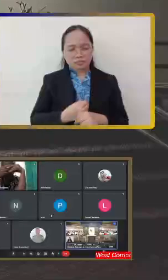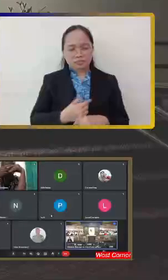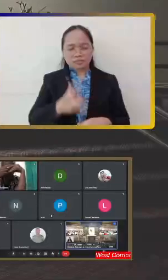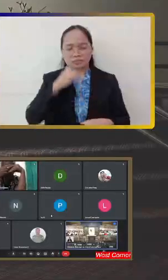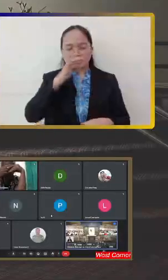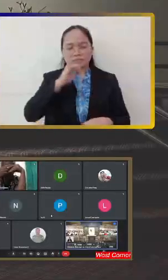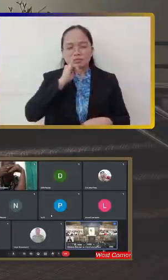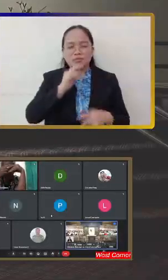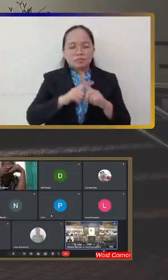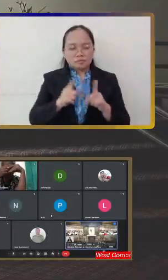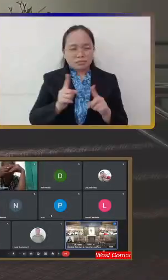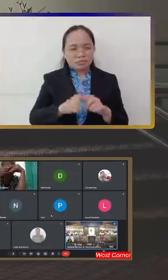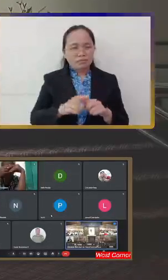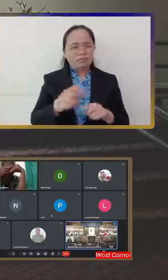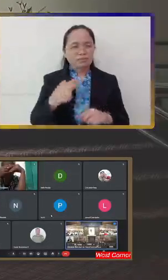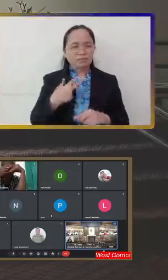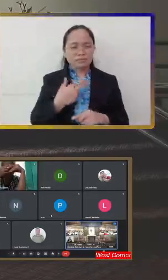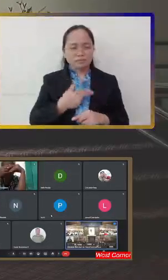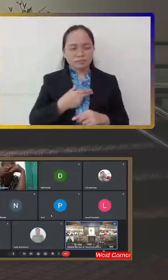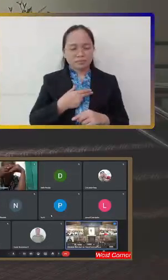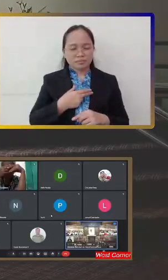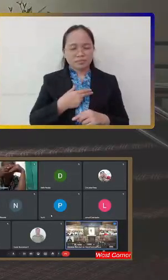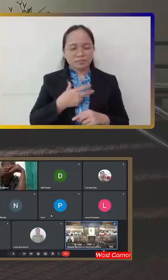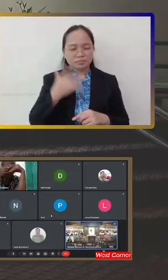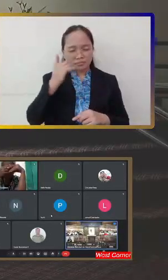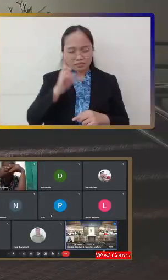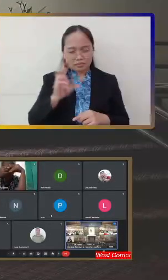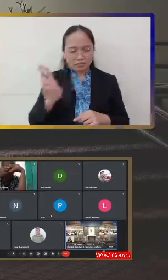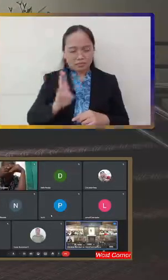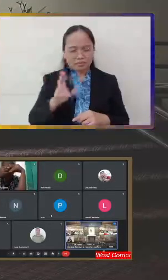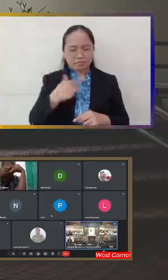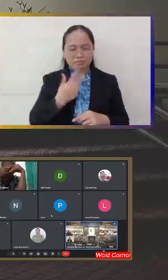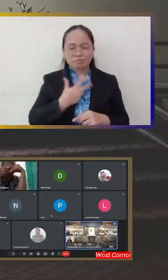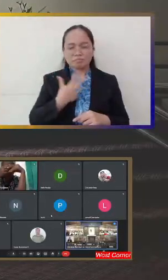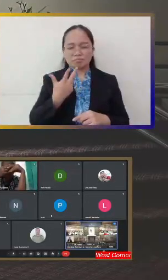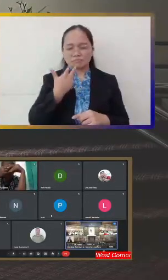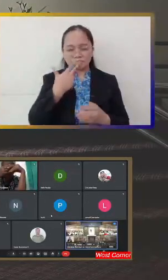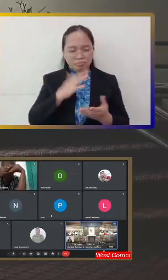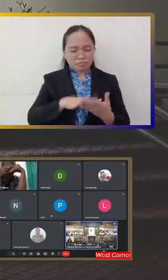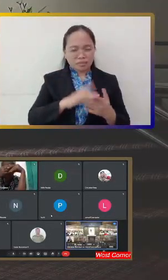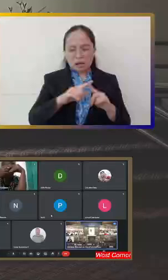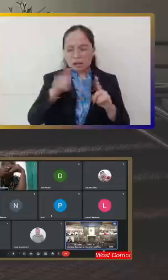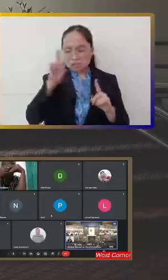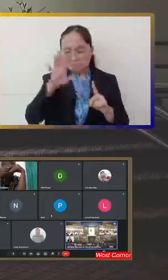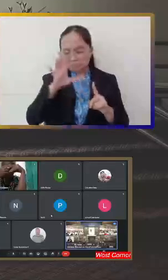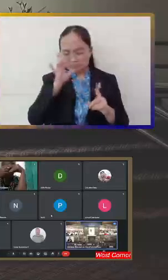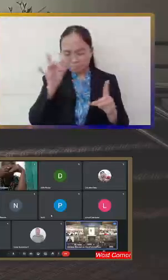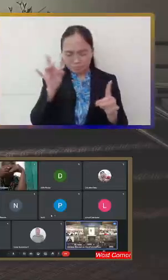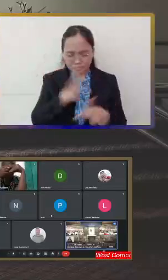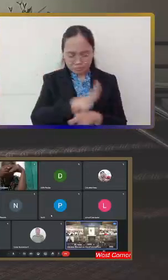Kakaiba po kayo, O Diyos. Gumagawa kami ng masama, hindi po kayo gumagante.